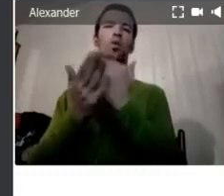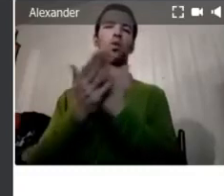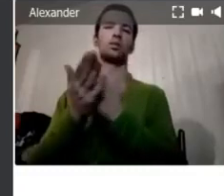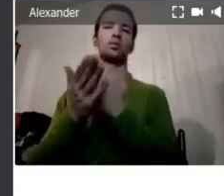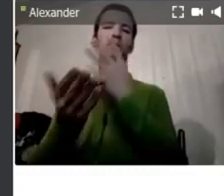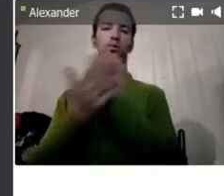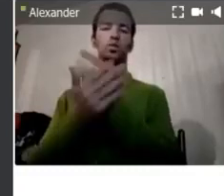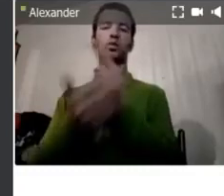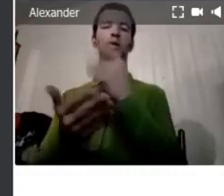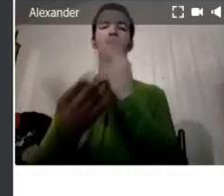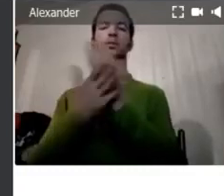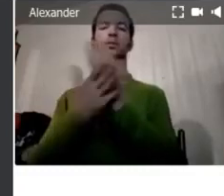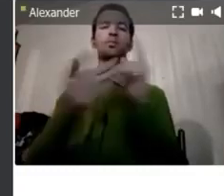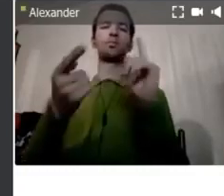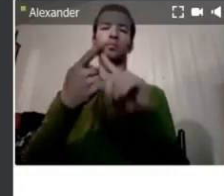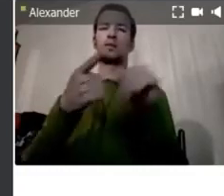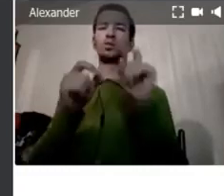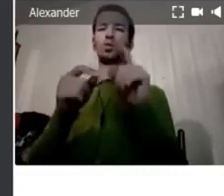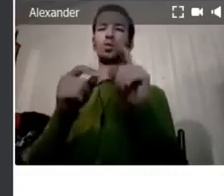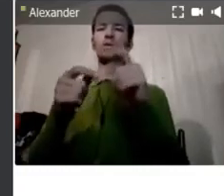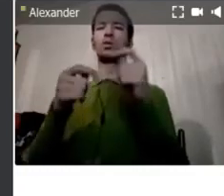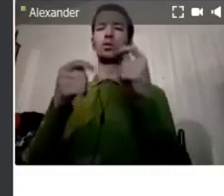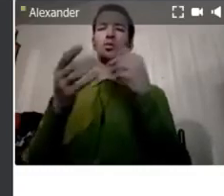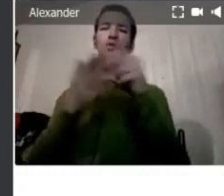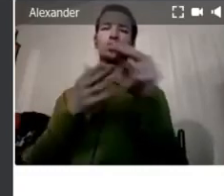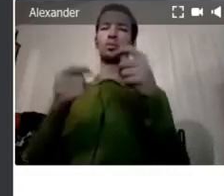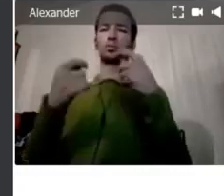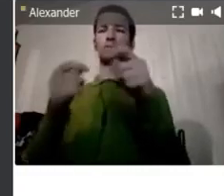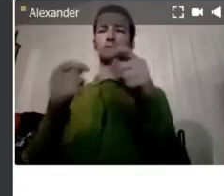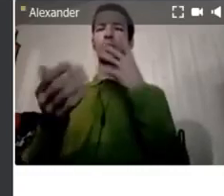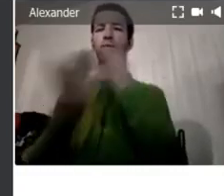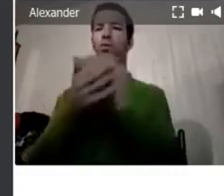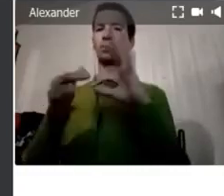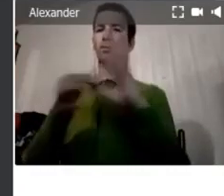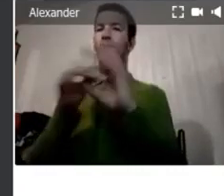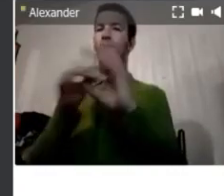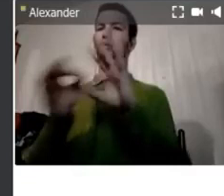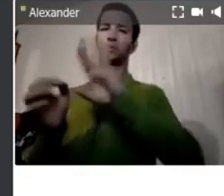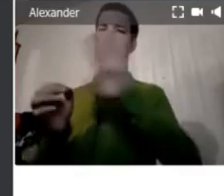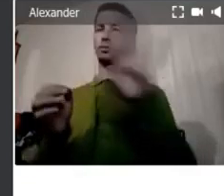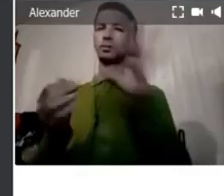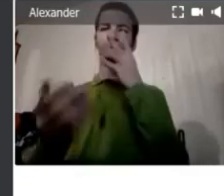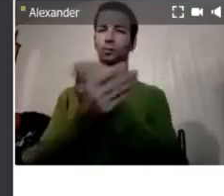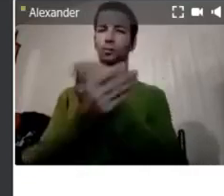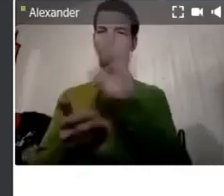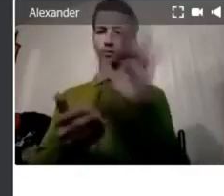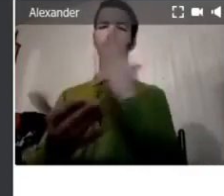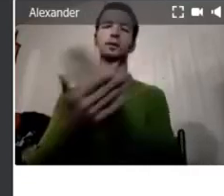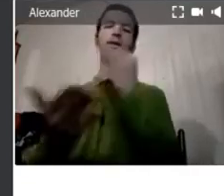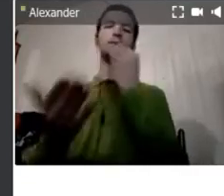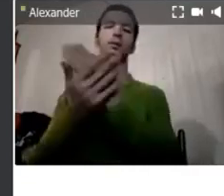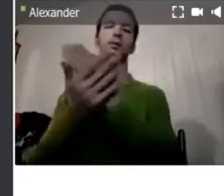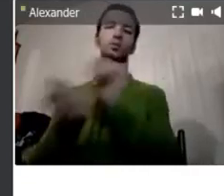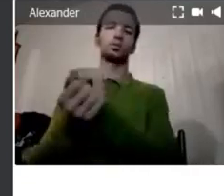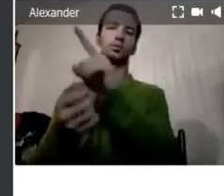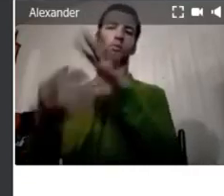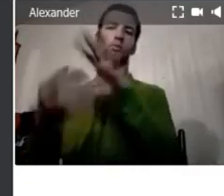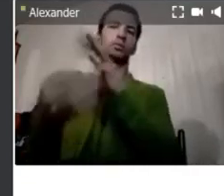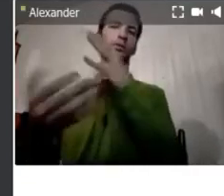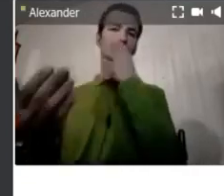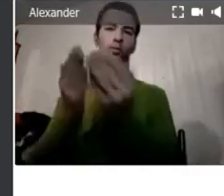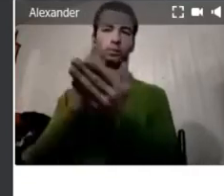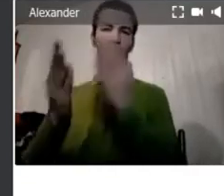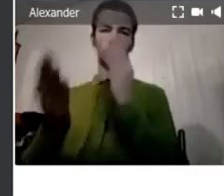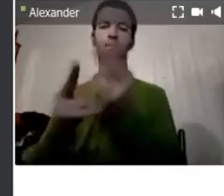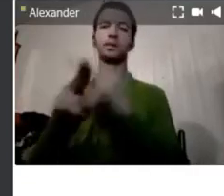по отдельности, но они друг друга дополняют. То есть вы можете покупать и золото, быть участником партнерской программы,